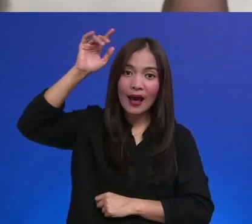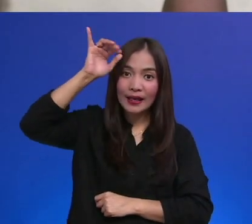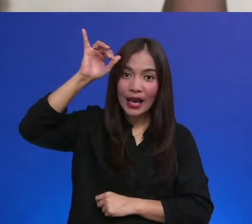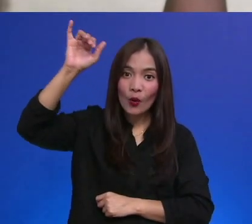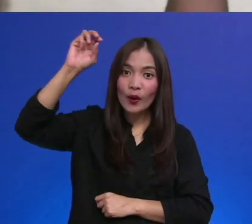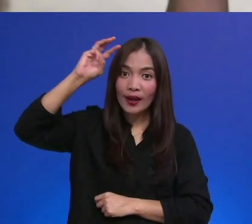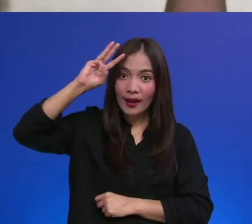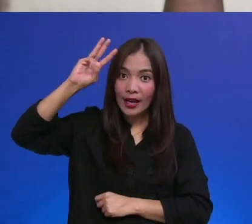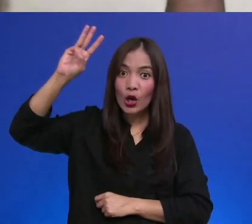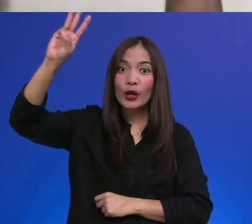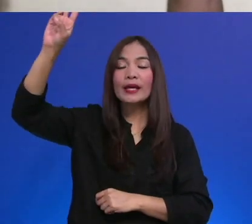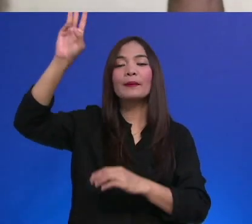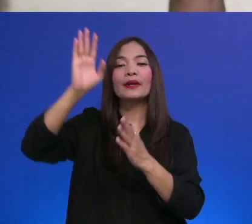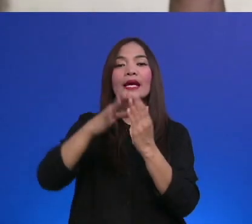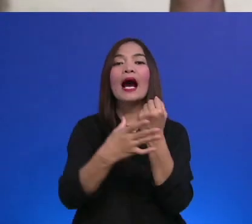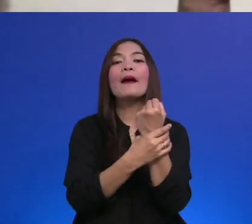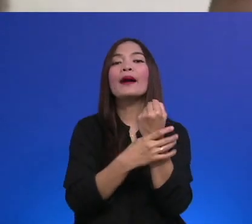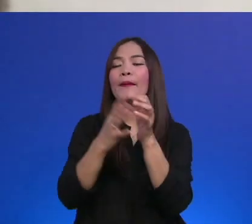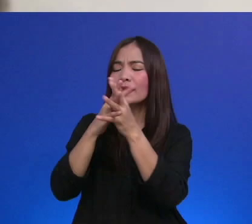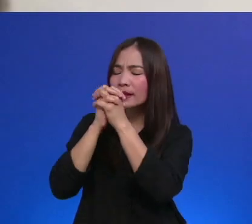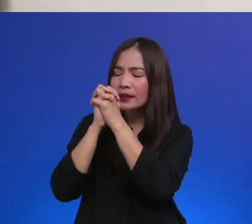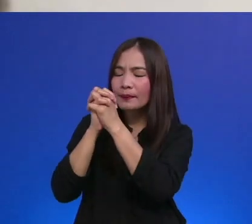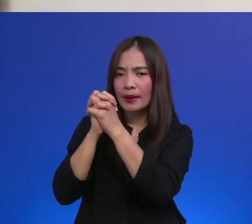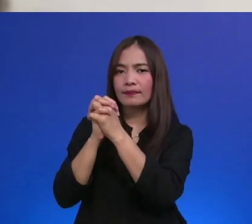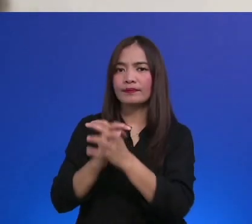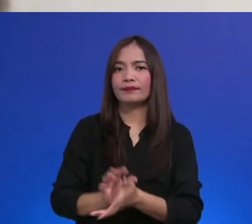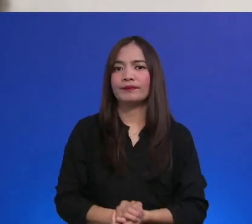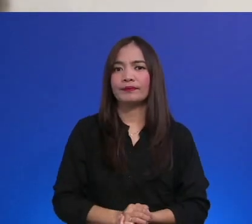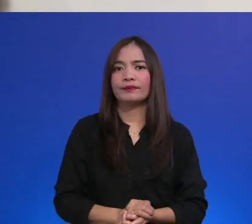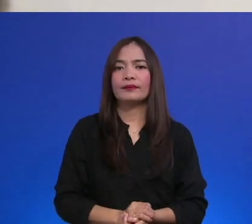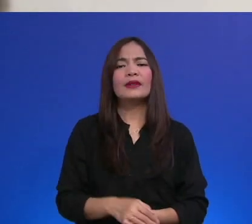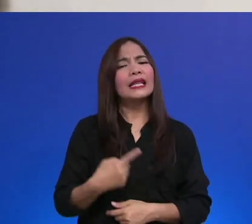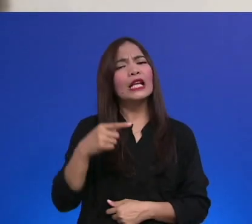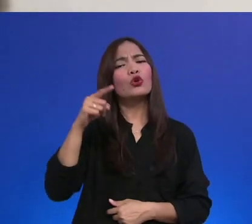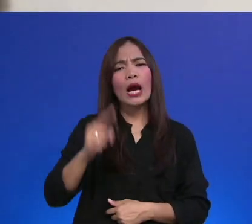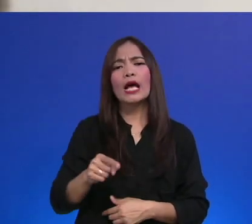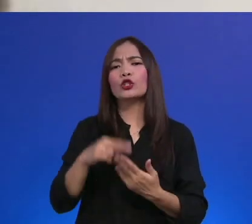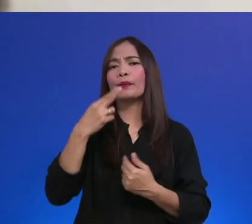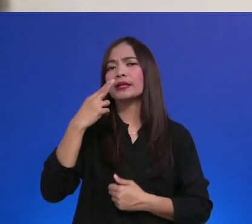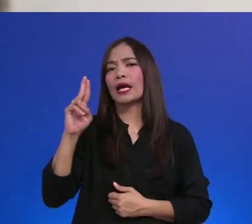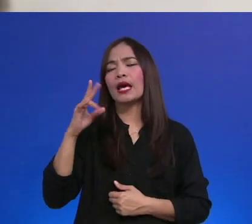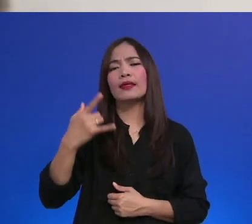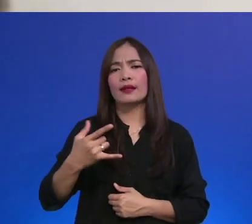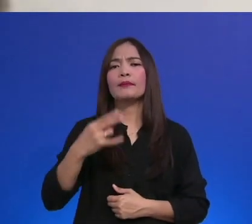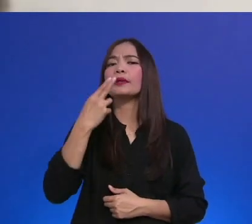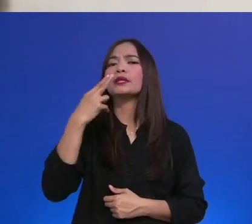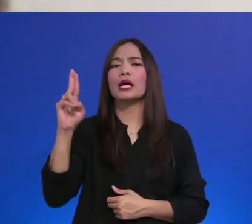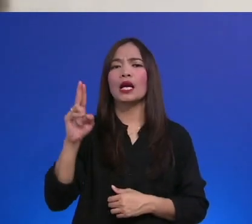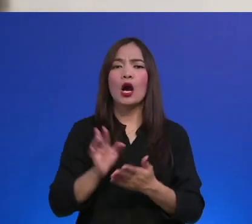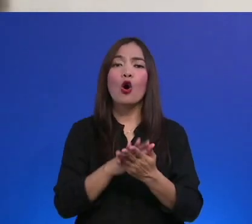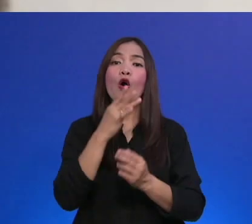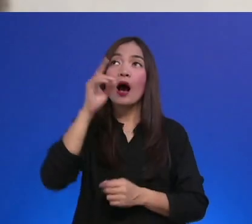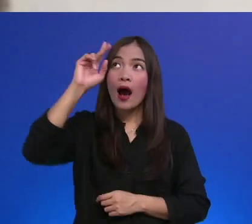yang dia sembah itu Kita juga harus mempercayai Ada